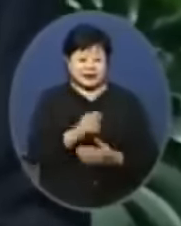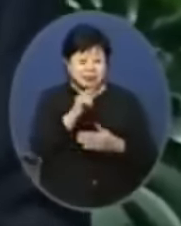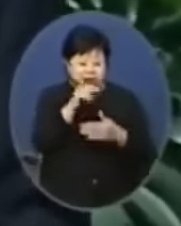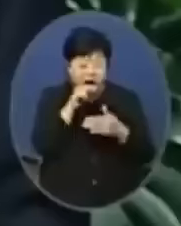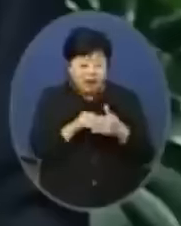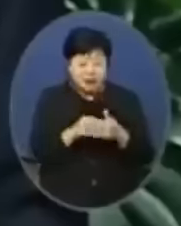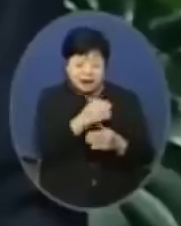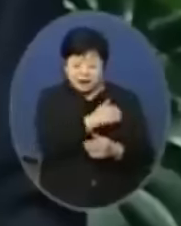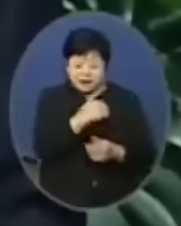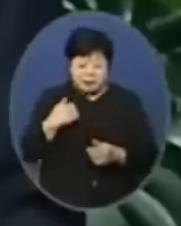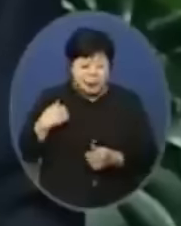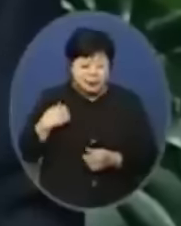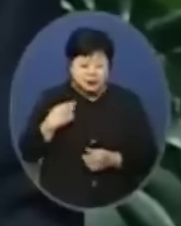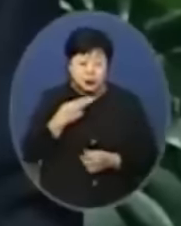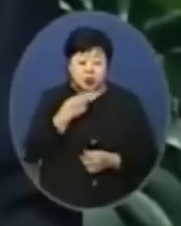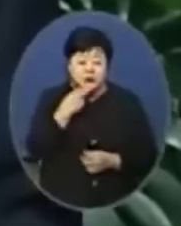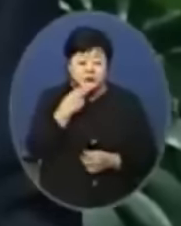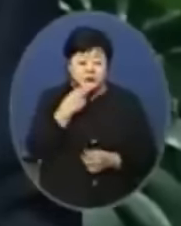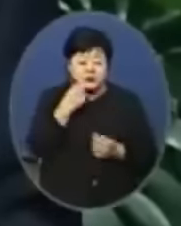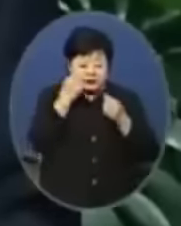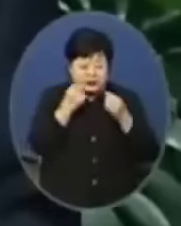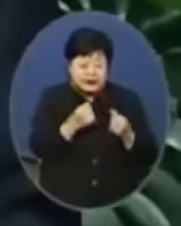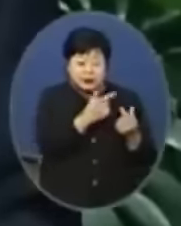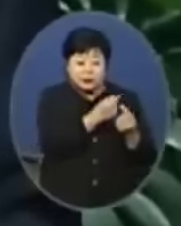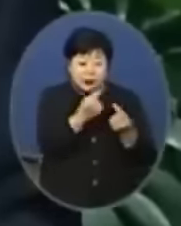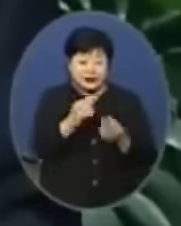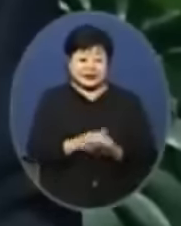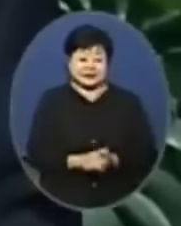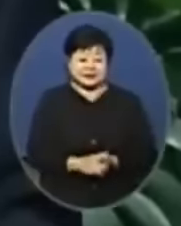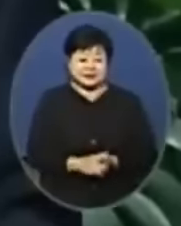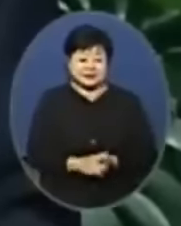마음속에 만족할 수 없는 삶을 산다는 것입니다.